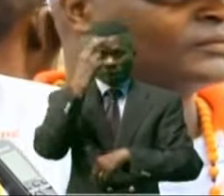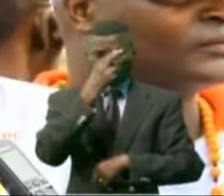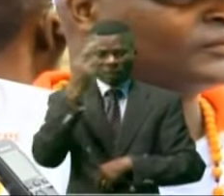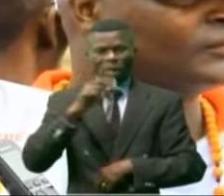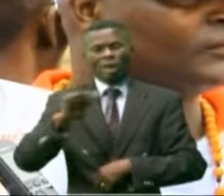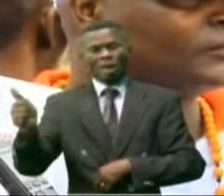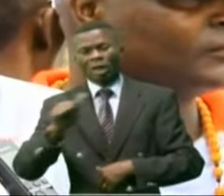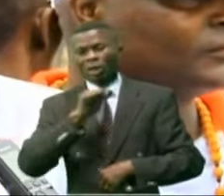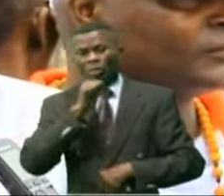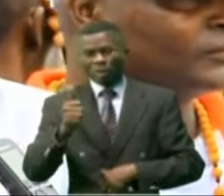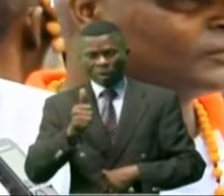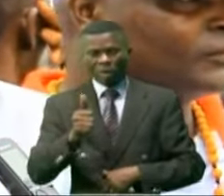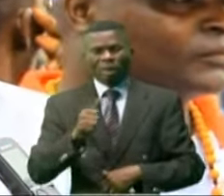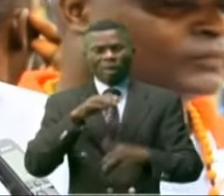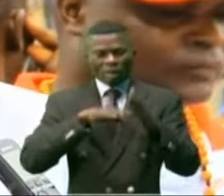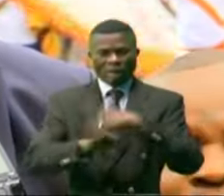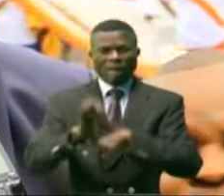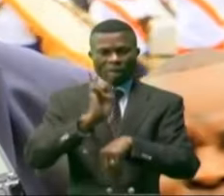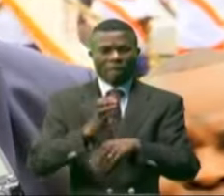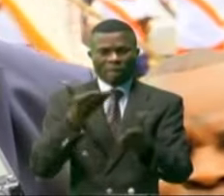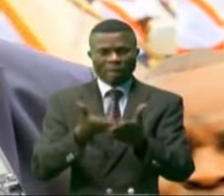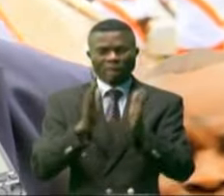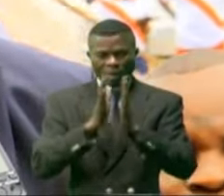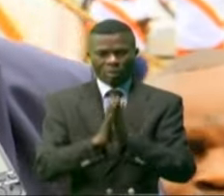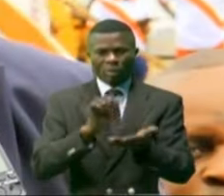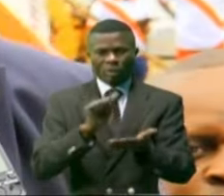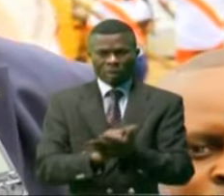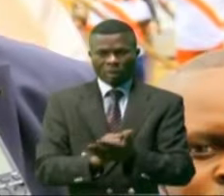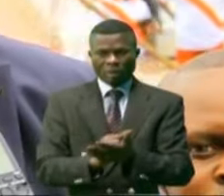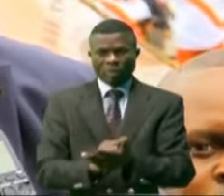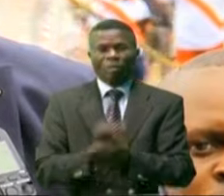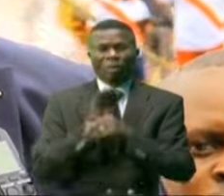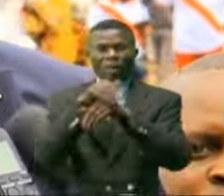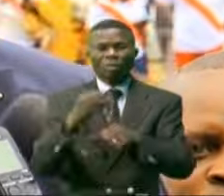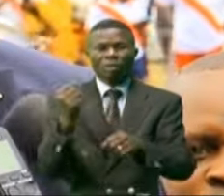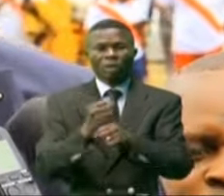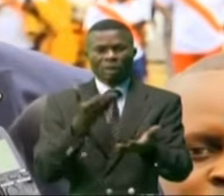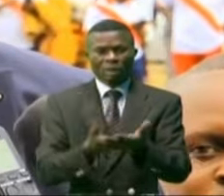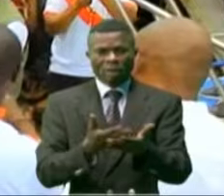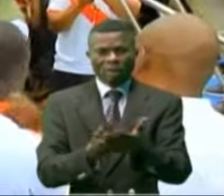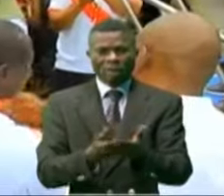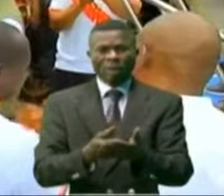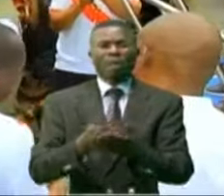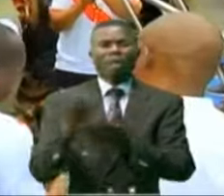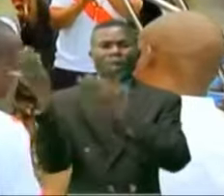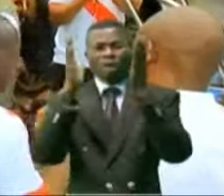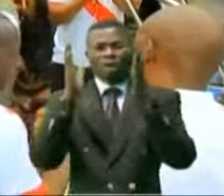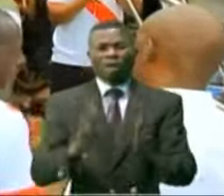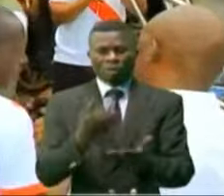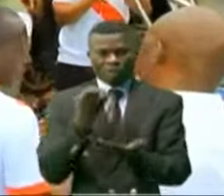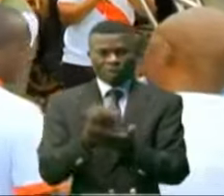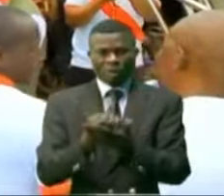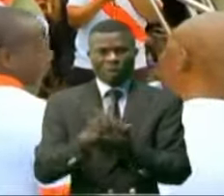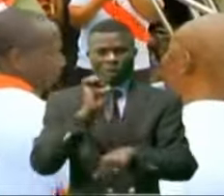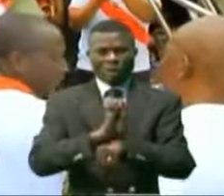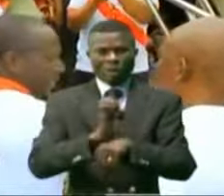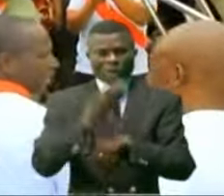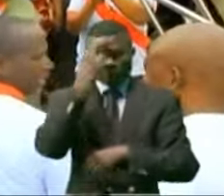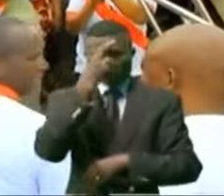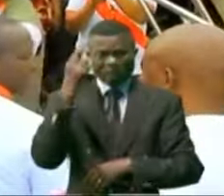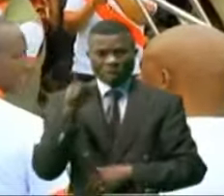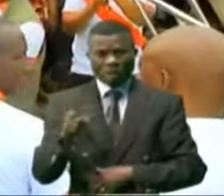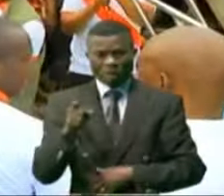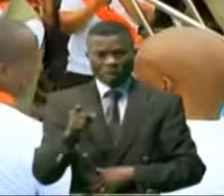de faire même dans leurs églises respectives. Parmi les grands contributeurs de cette œuvre figurent les opérateurs économiques chrétiens catholiques du groupe